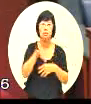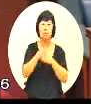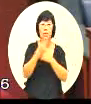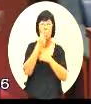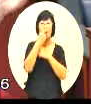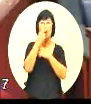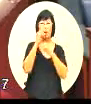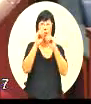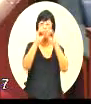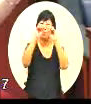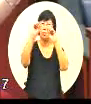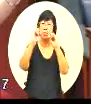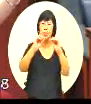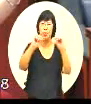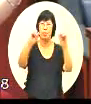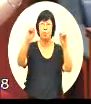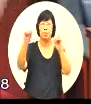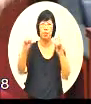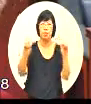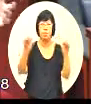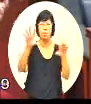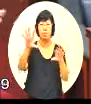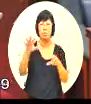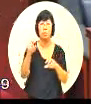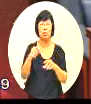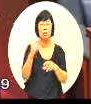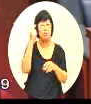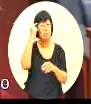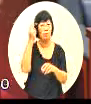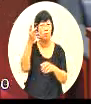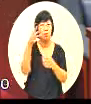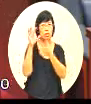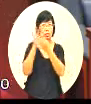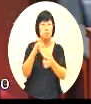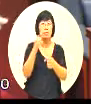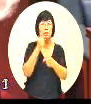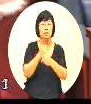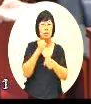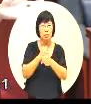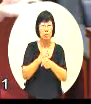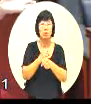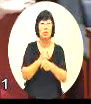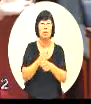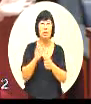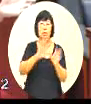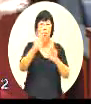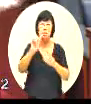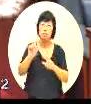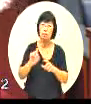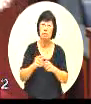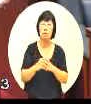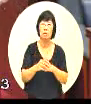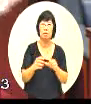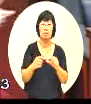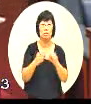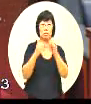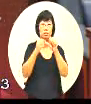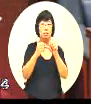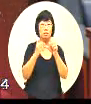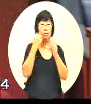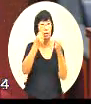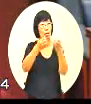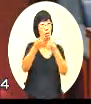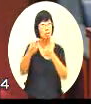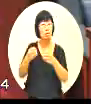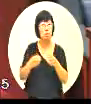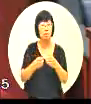微服成立等等，那我们要继续做吗？那要做到什么？那第五个就是，那如果讨论到这